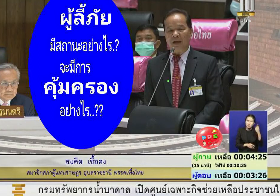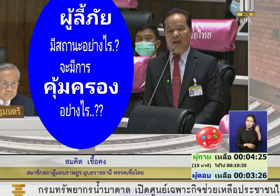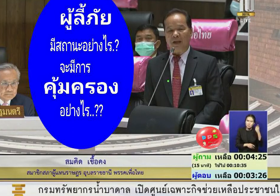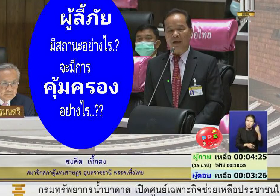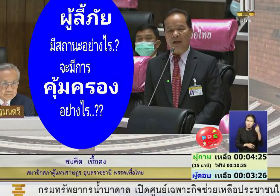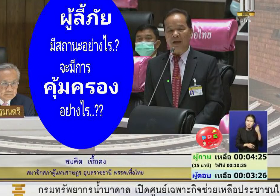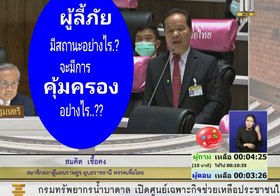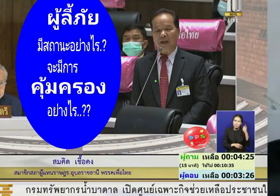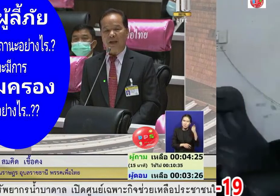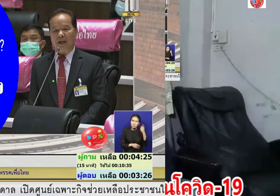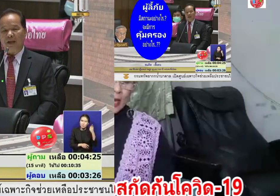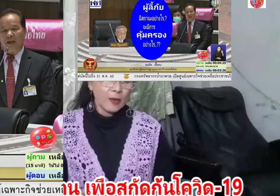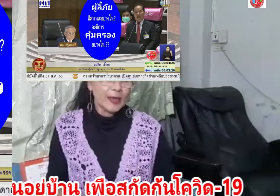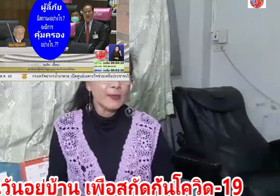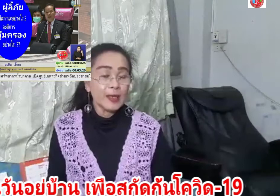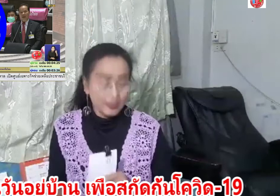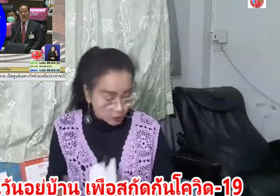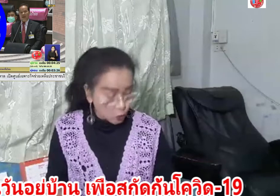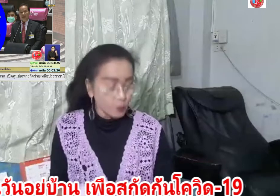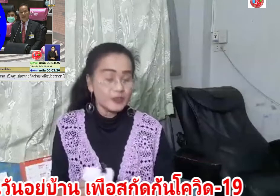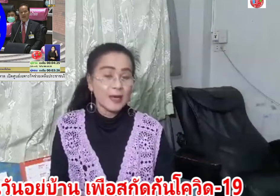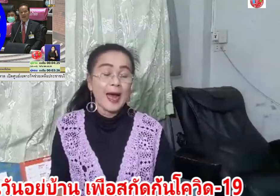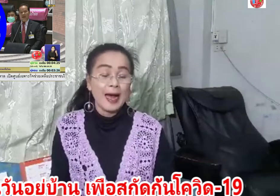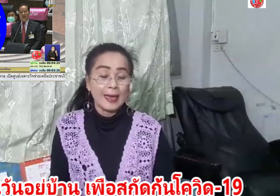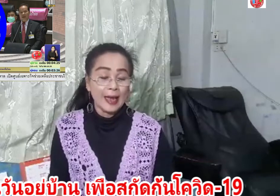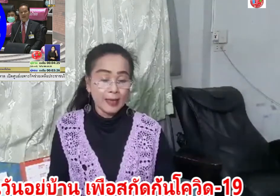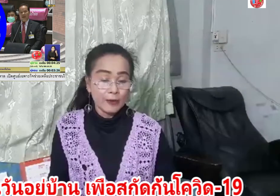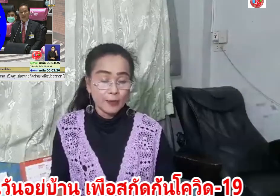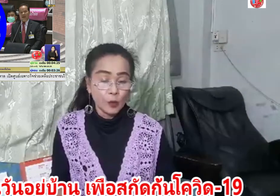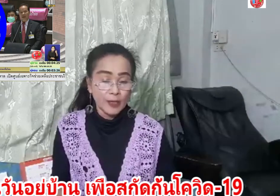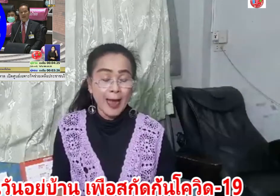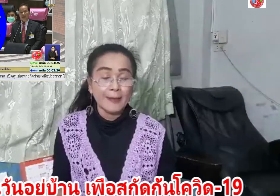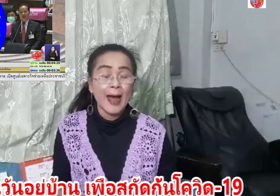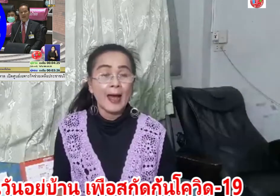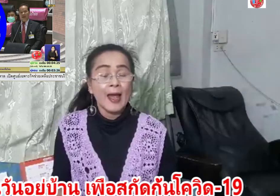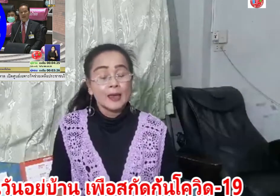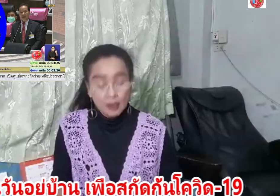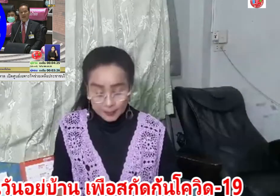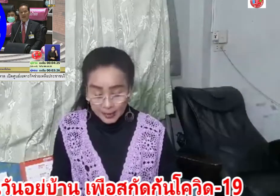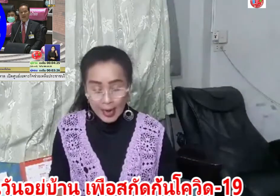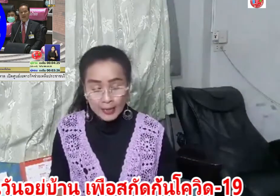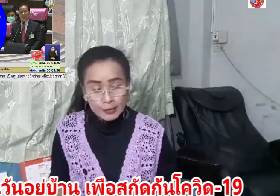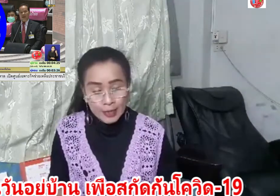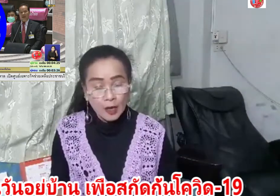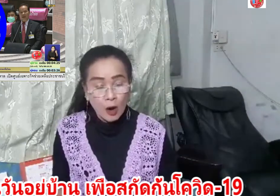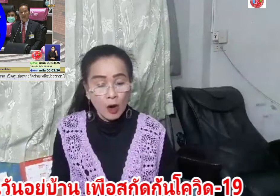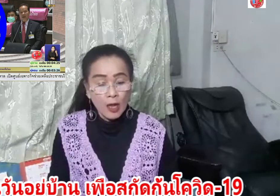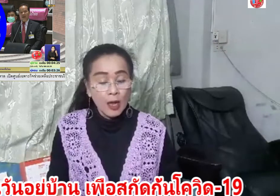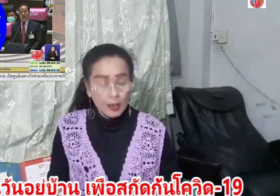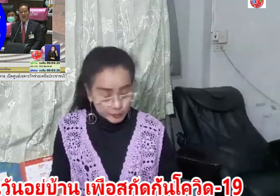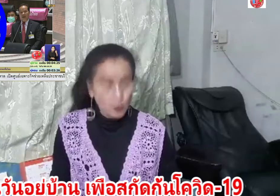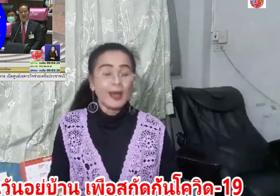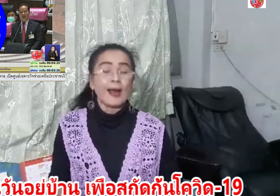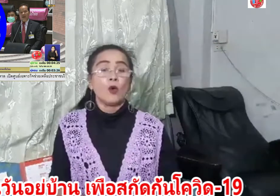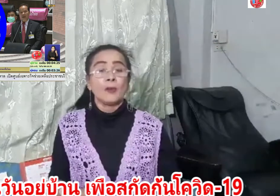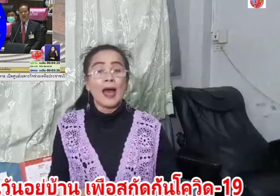รือไม่จะในวันที่มีการประชุมสภานะคะในวันพุธที่ผ่านมาก็เกิดปัญหาในเรื่องของกระทรวงกล